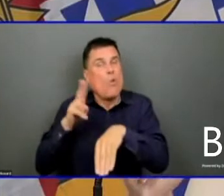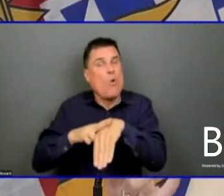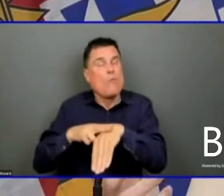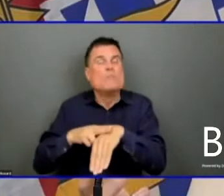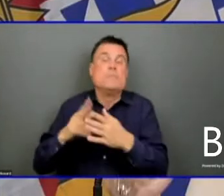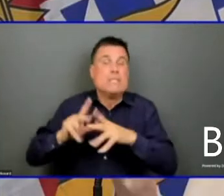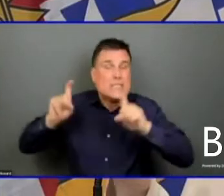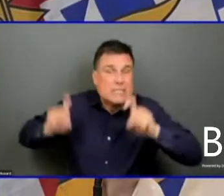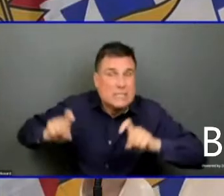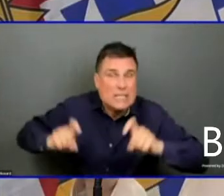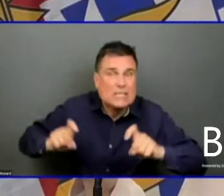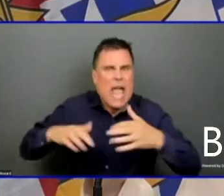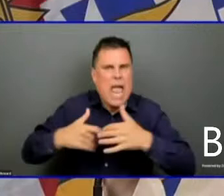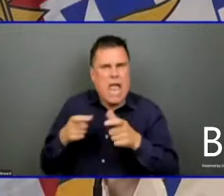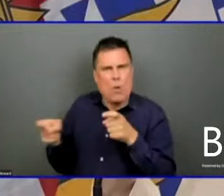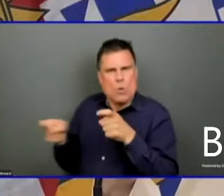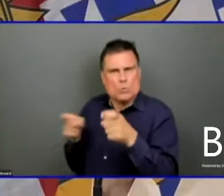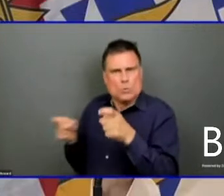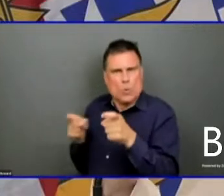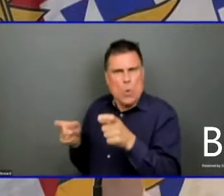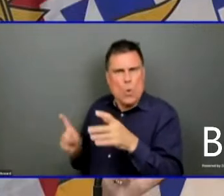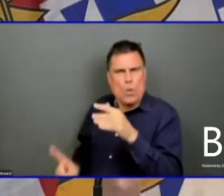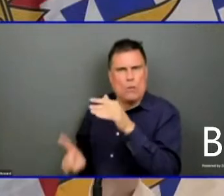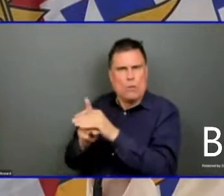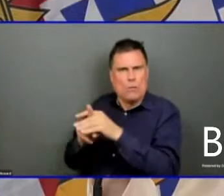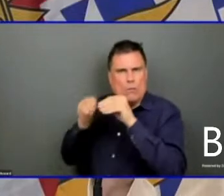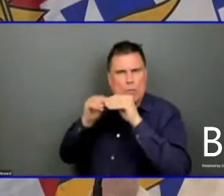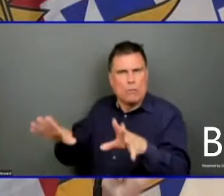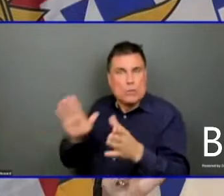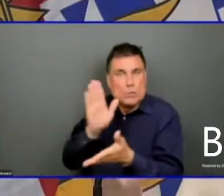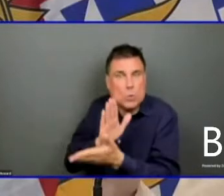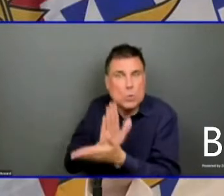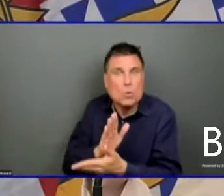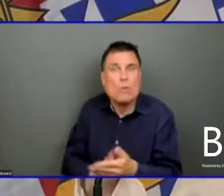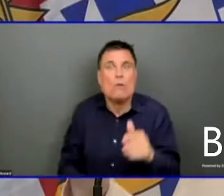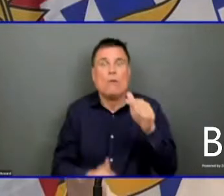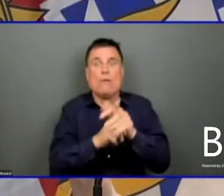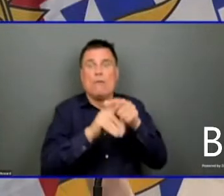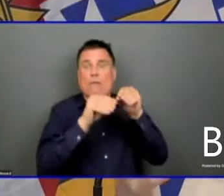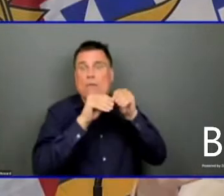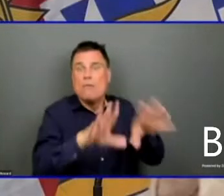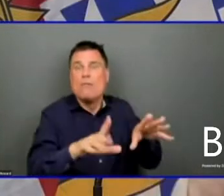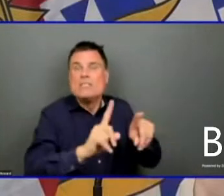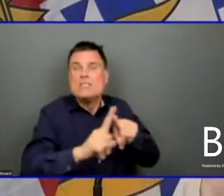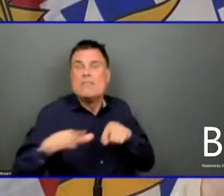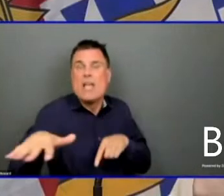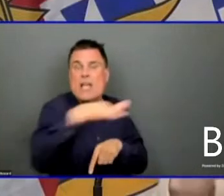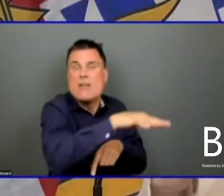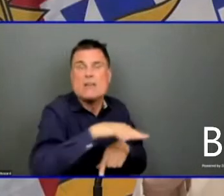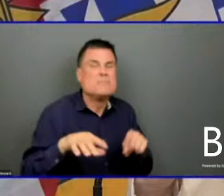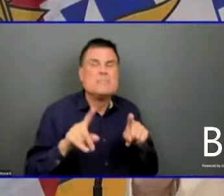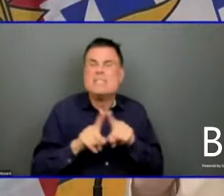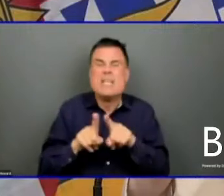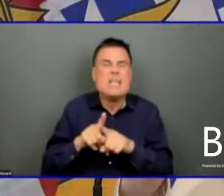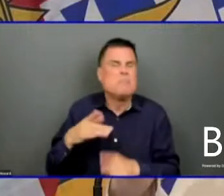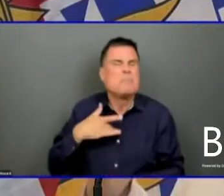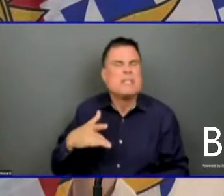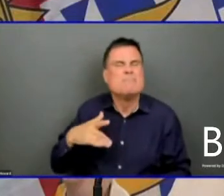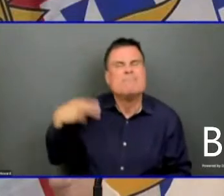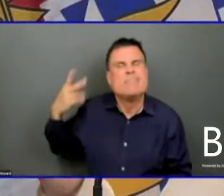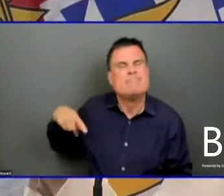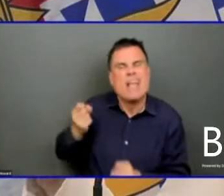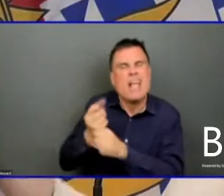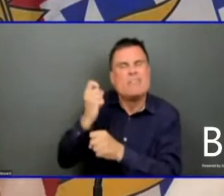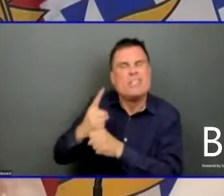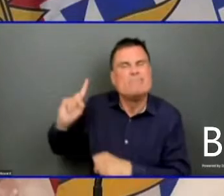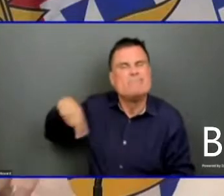and long-term care homes? 同时呢，检测要跟上那么一定要有这个设备来检测病毒的